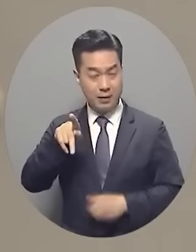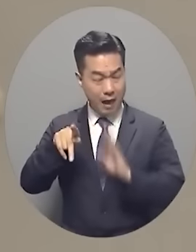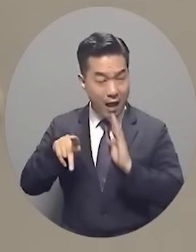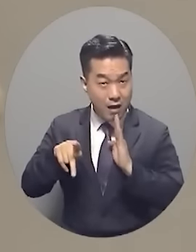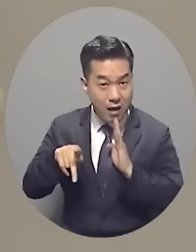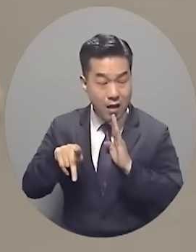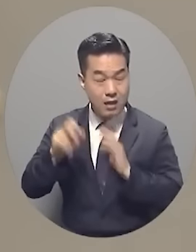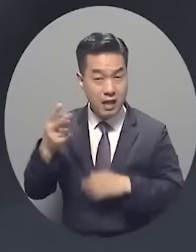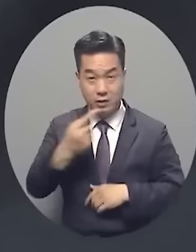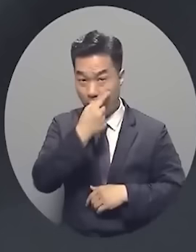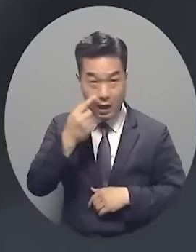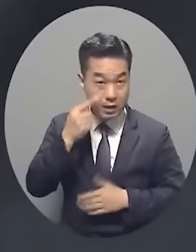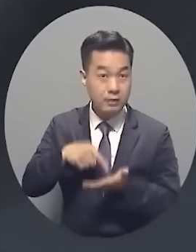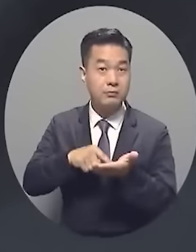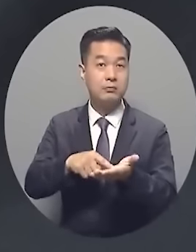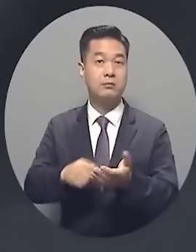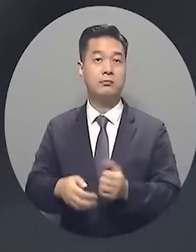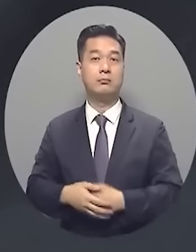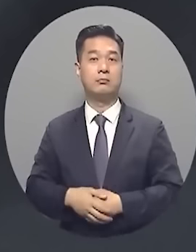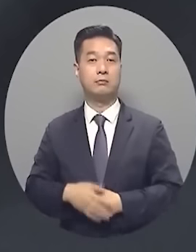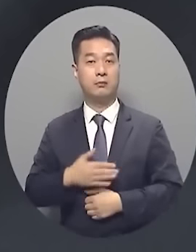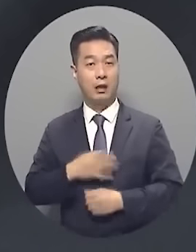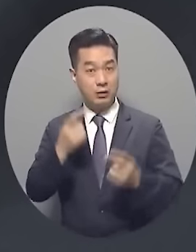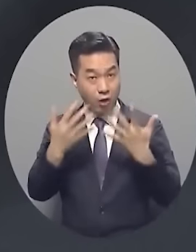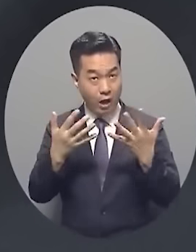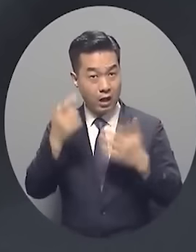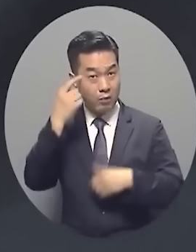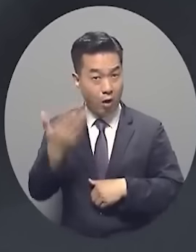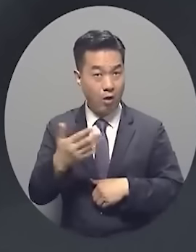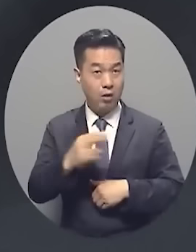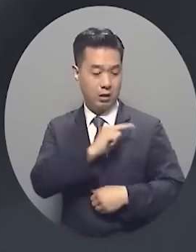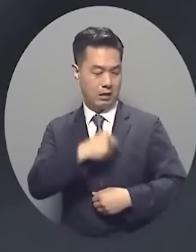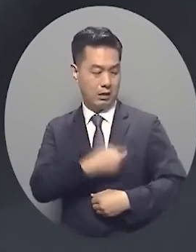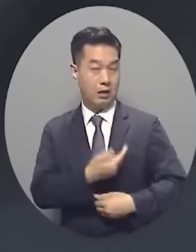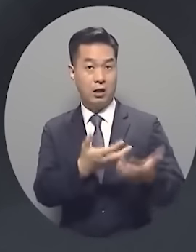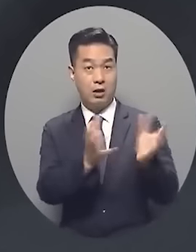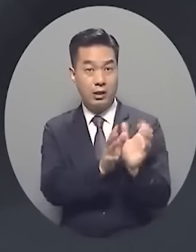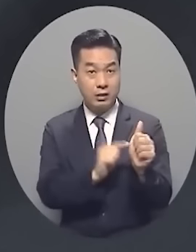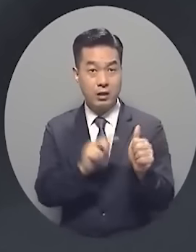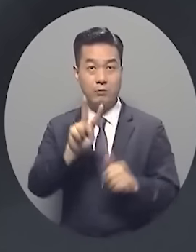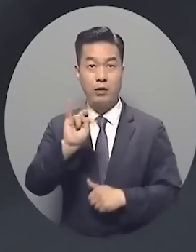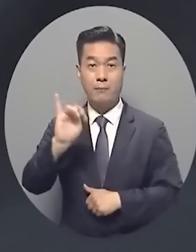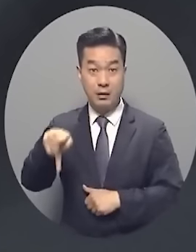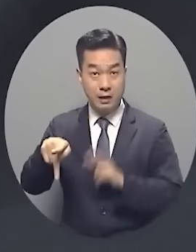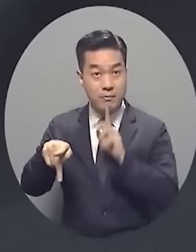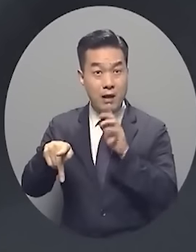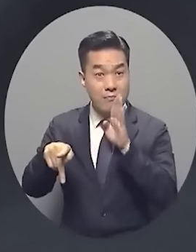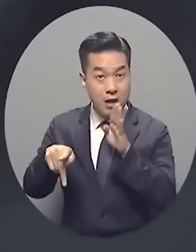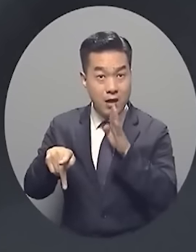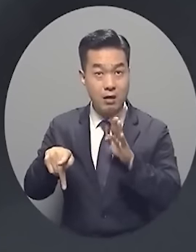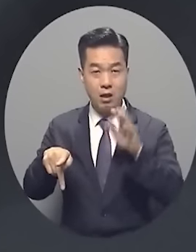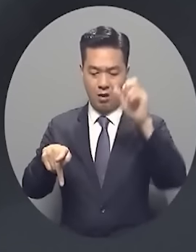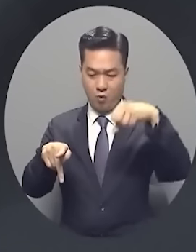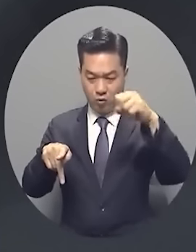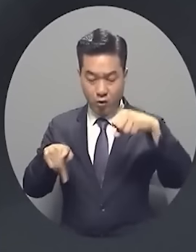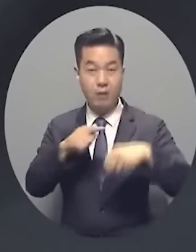재차 확인합니다. 정확히 물어 사령관 그 VIP가 얘기한 거 맞냐 고개를 끄덕끄덕